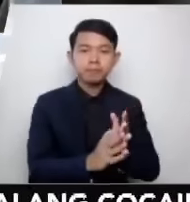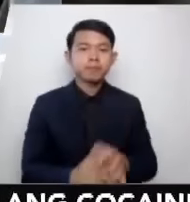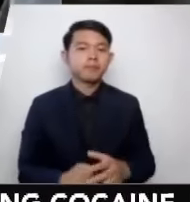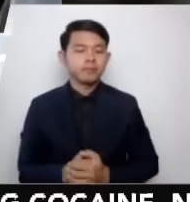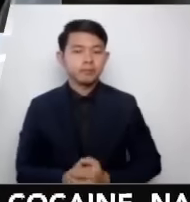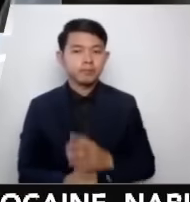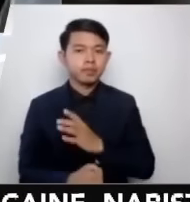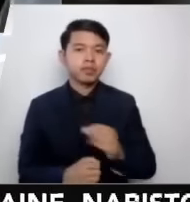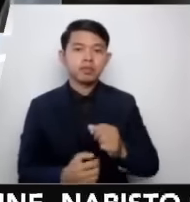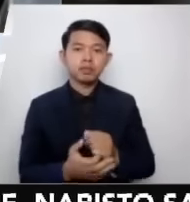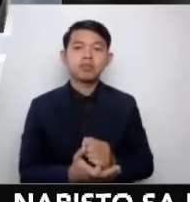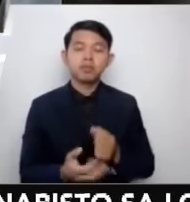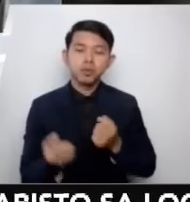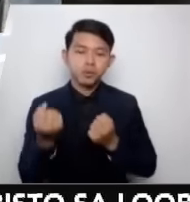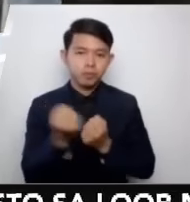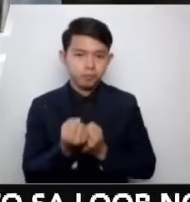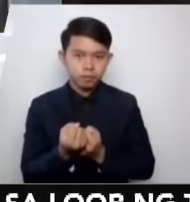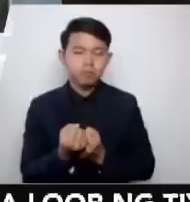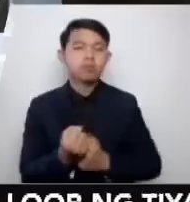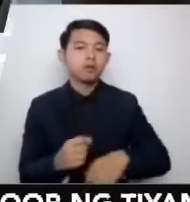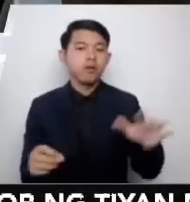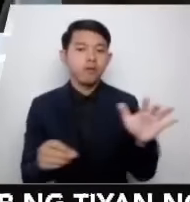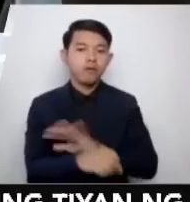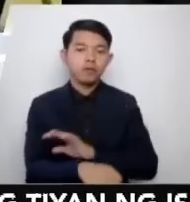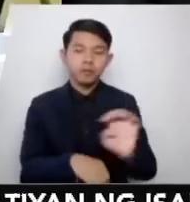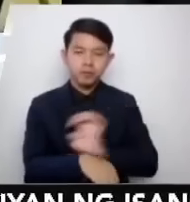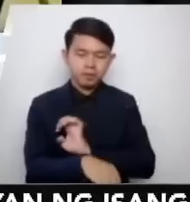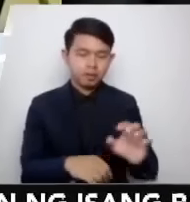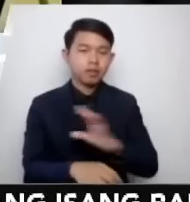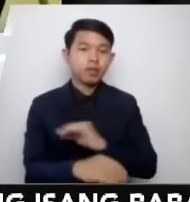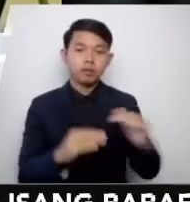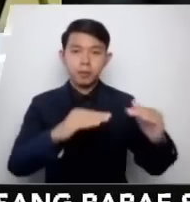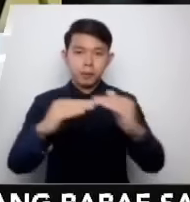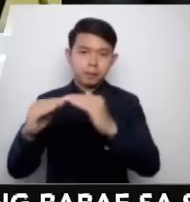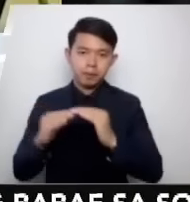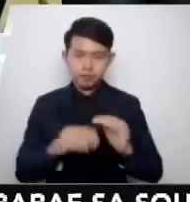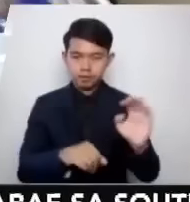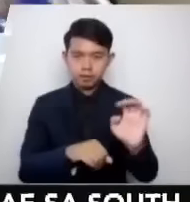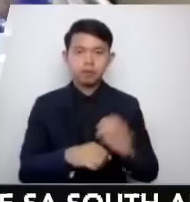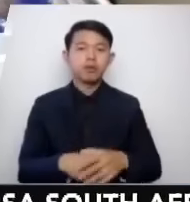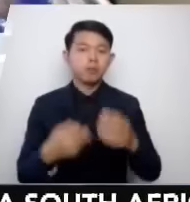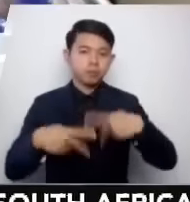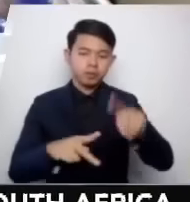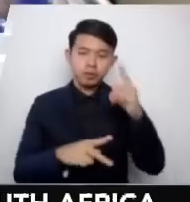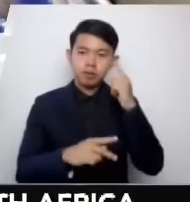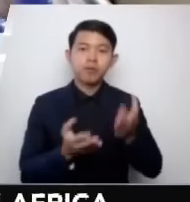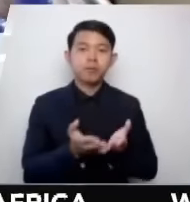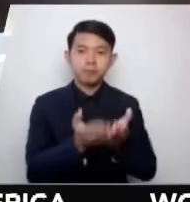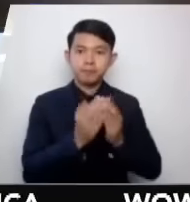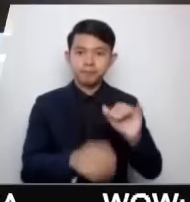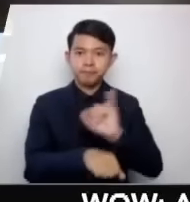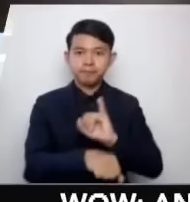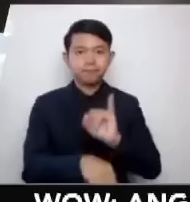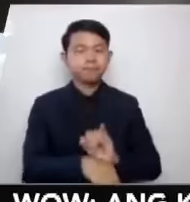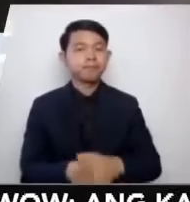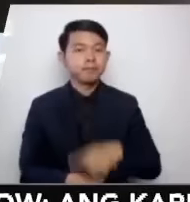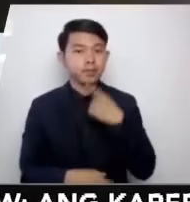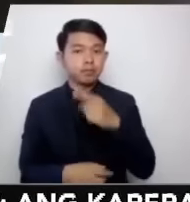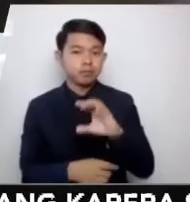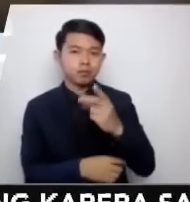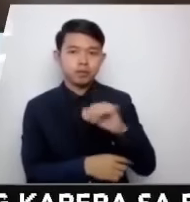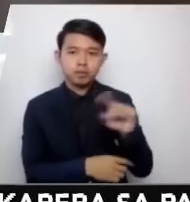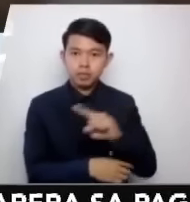employment. Tinitiyak niyan ang pantay na oportunidad sa maritime industry. Ayon kay Senate President Jesus Cordero, makikinabang dyan